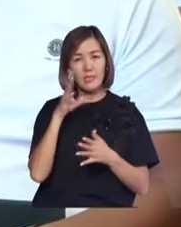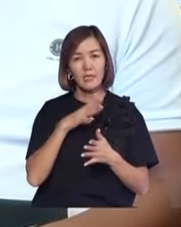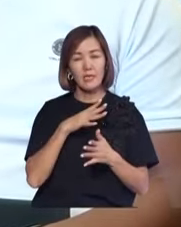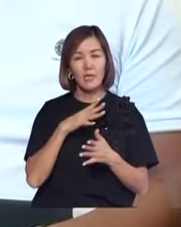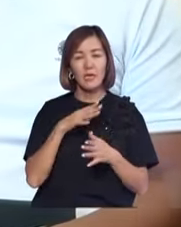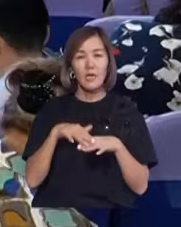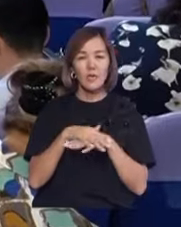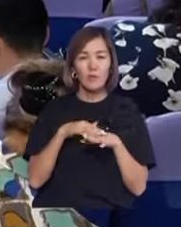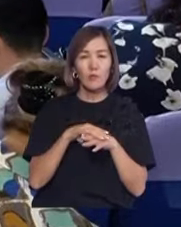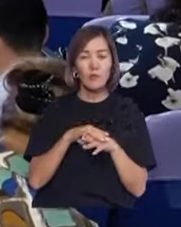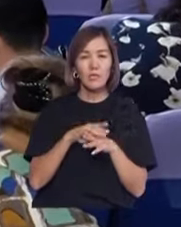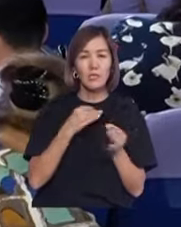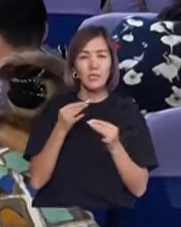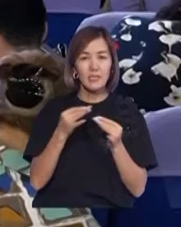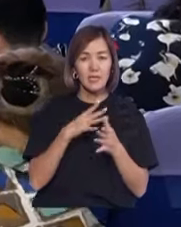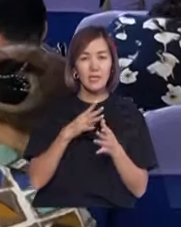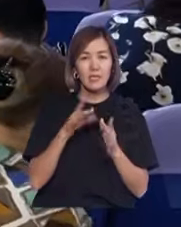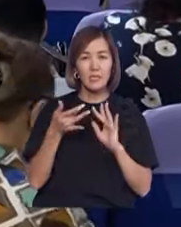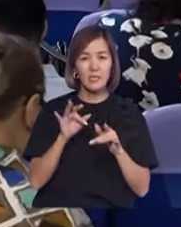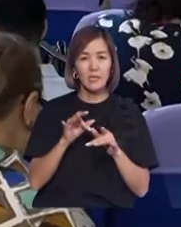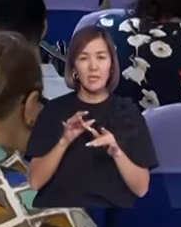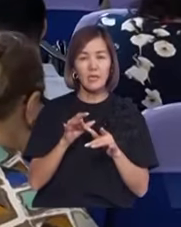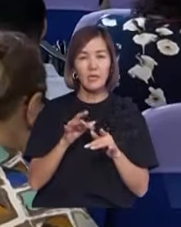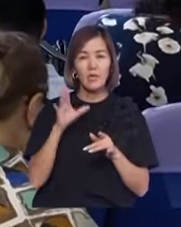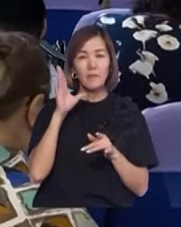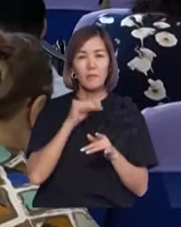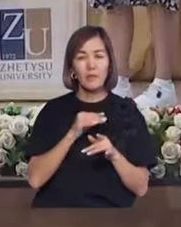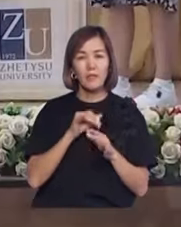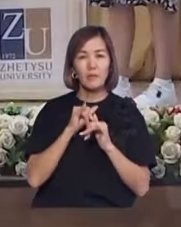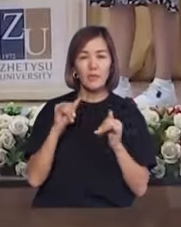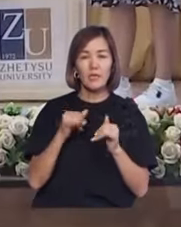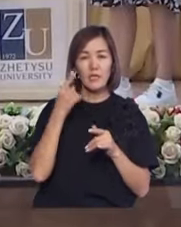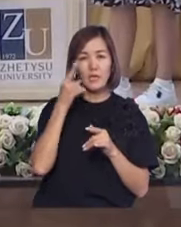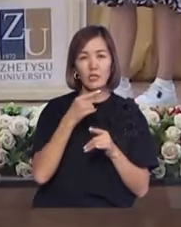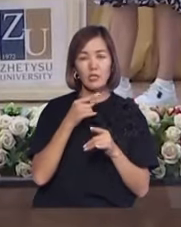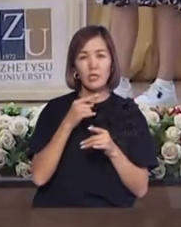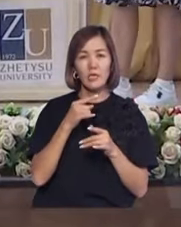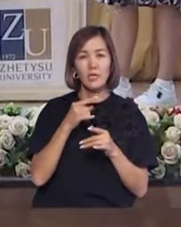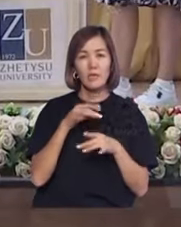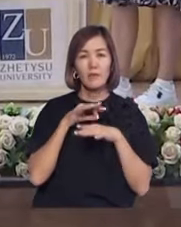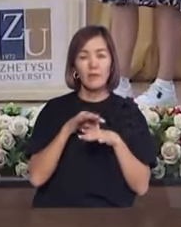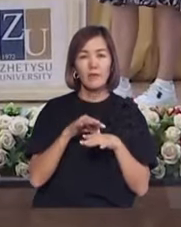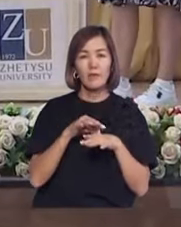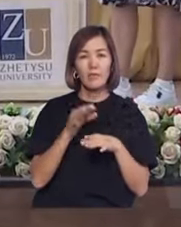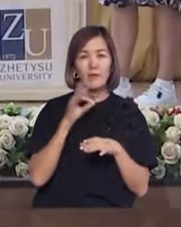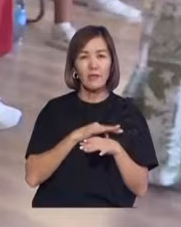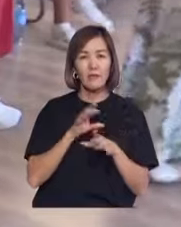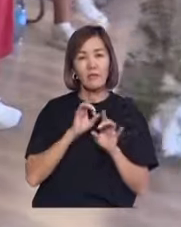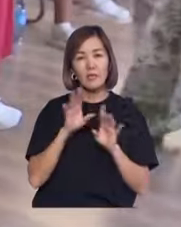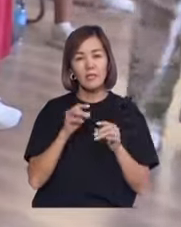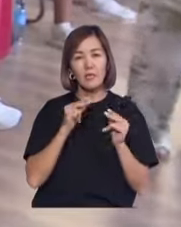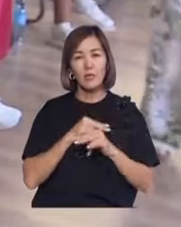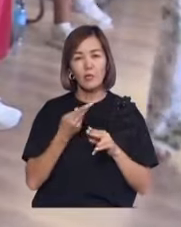знания о работе с населением через социальные сети и овладели методами развития личных страниц для проведения